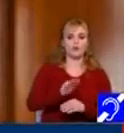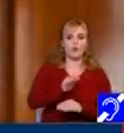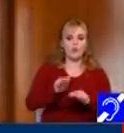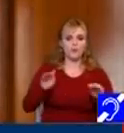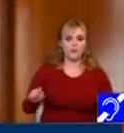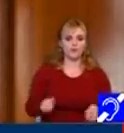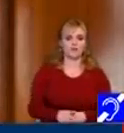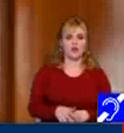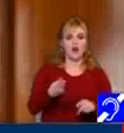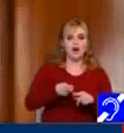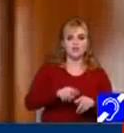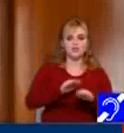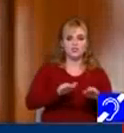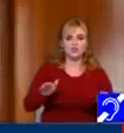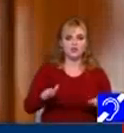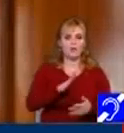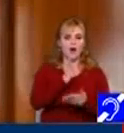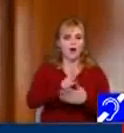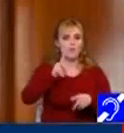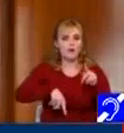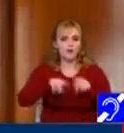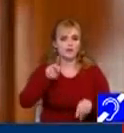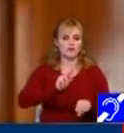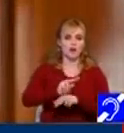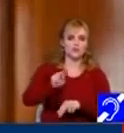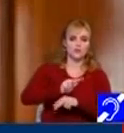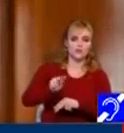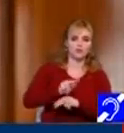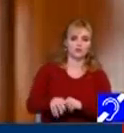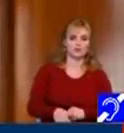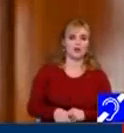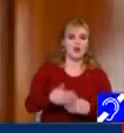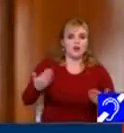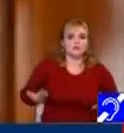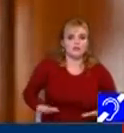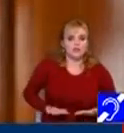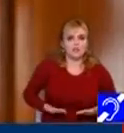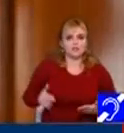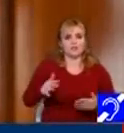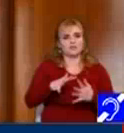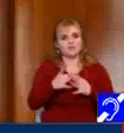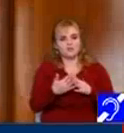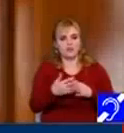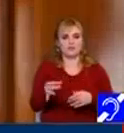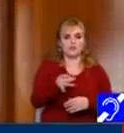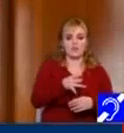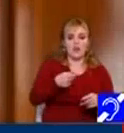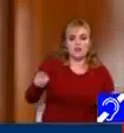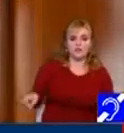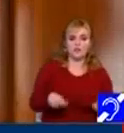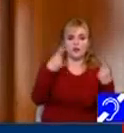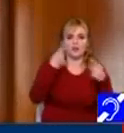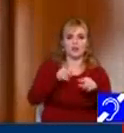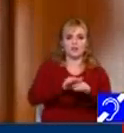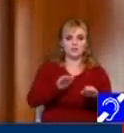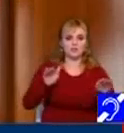dar copiii respectivi au părinți, au educatori, trăiesc într-o comunitate, așadar renovarea unei